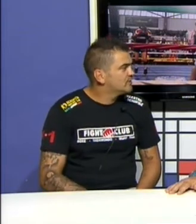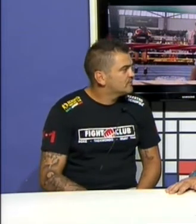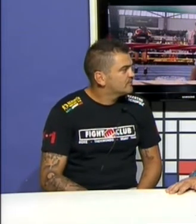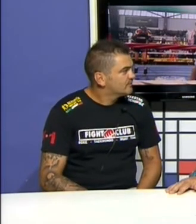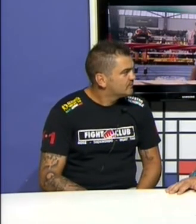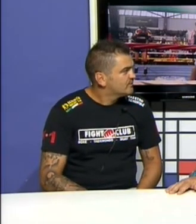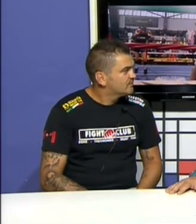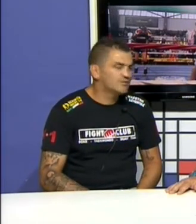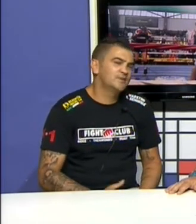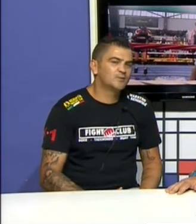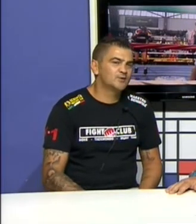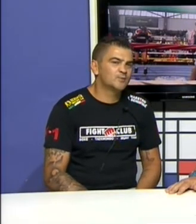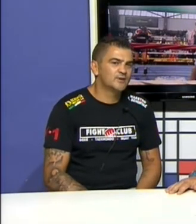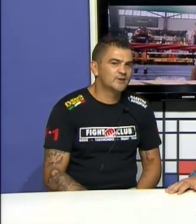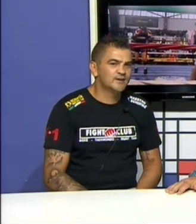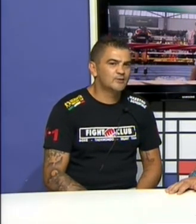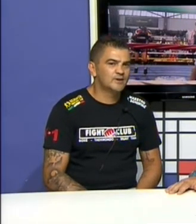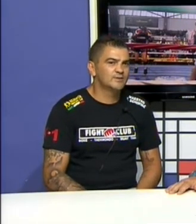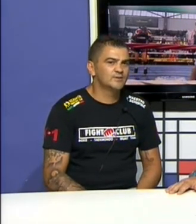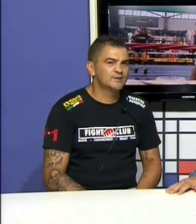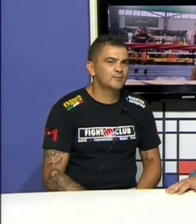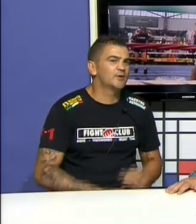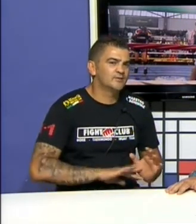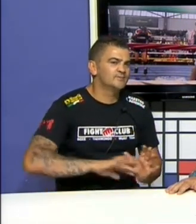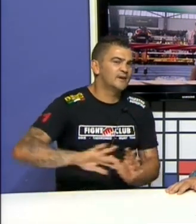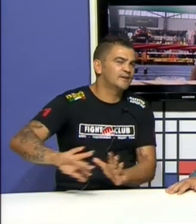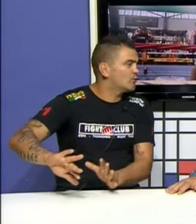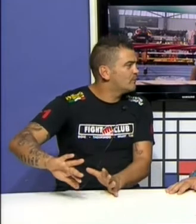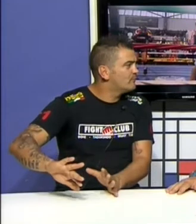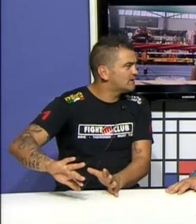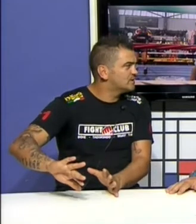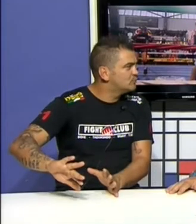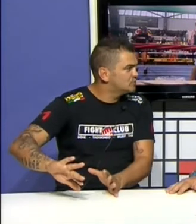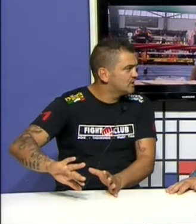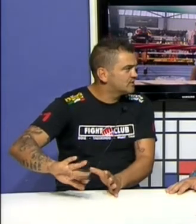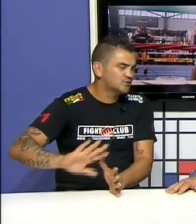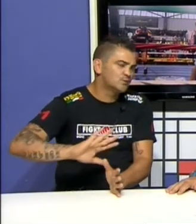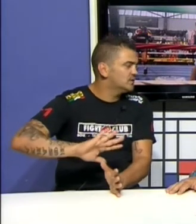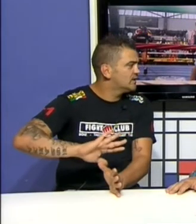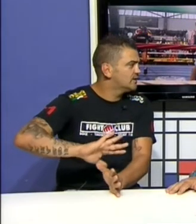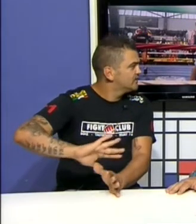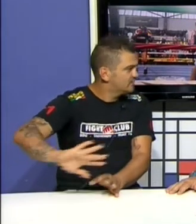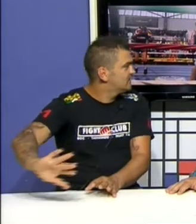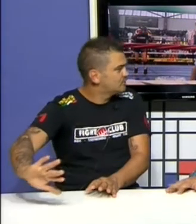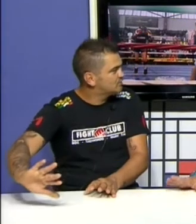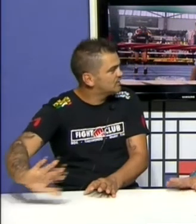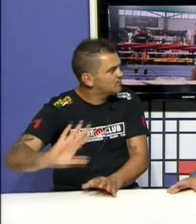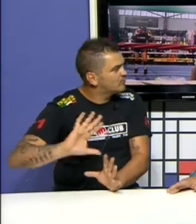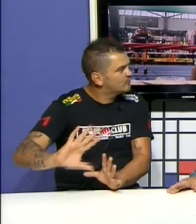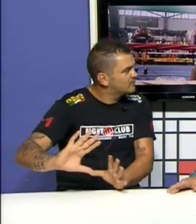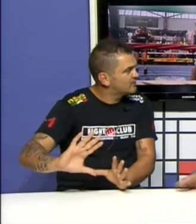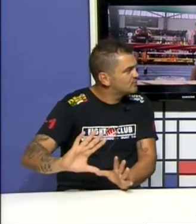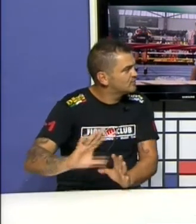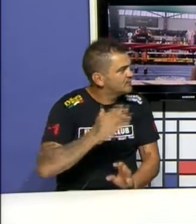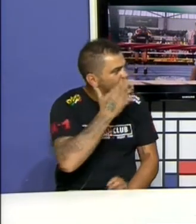i gomiti. Mia figlia purtroppo è innamorata di questa, però... come base il pugilato, cioè quindi lei vede il pugilato